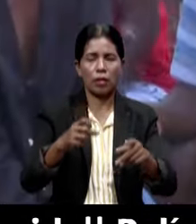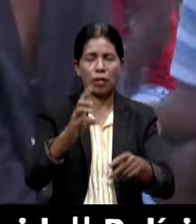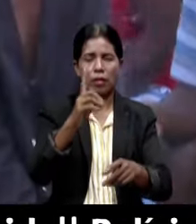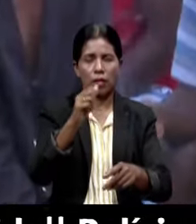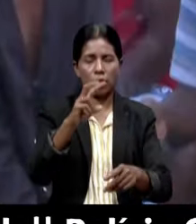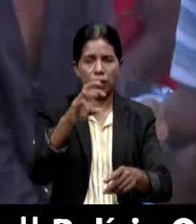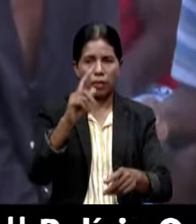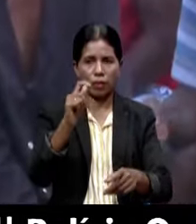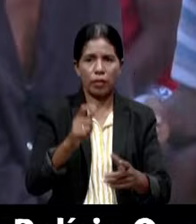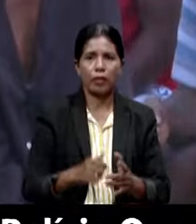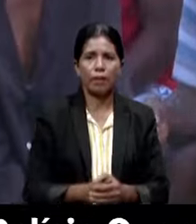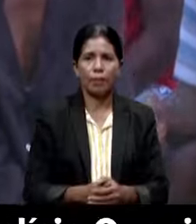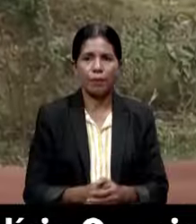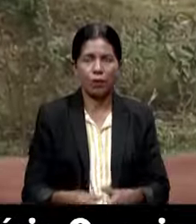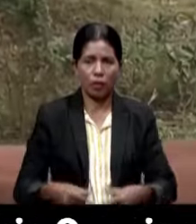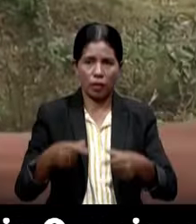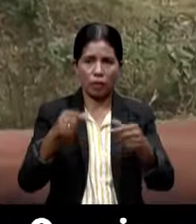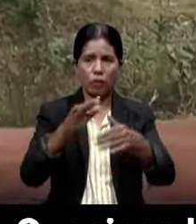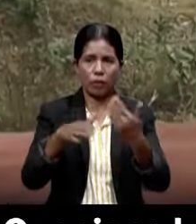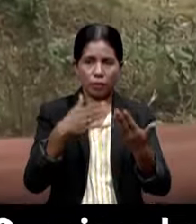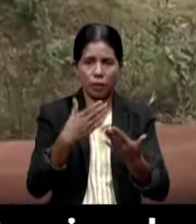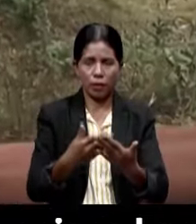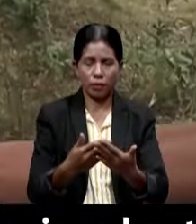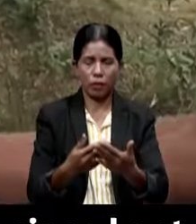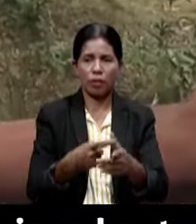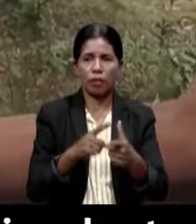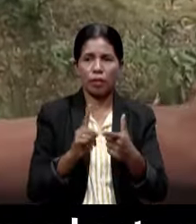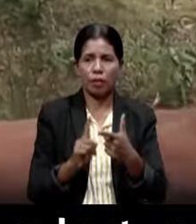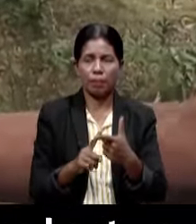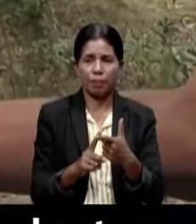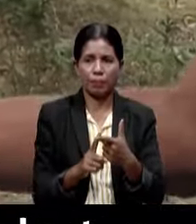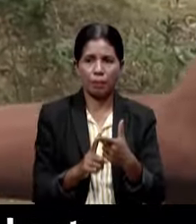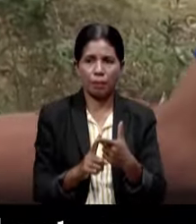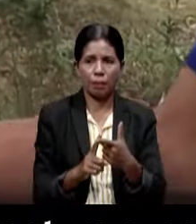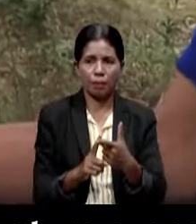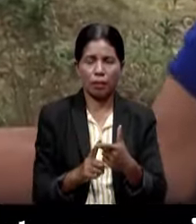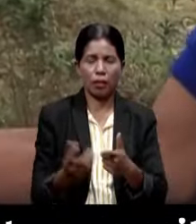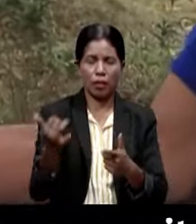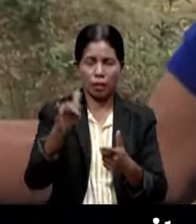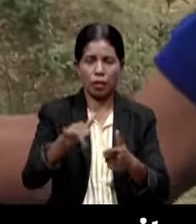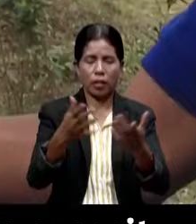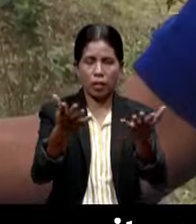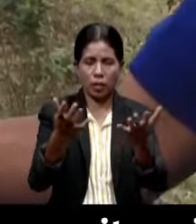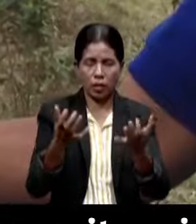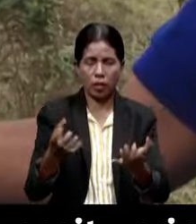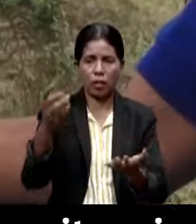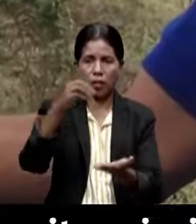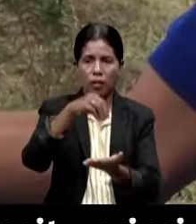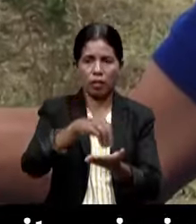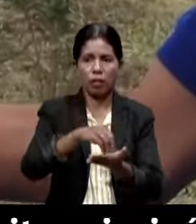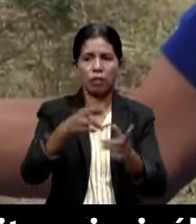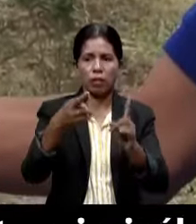Daitula. Omenajen iha sa po honra no gloria. Depois, sira akara tau